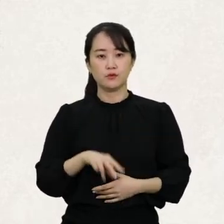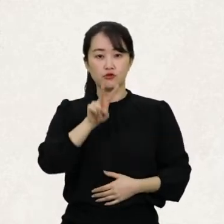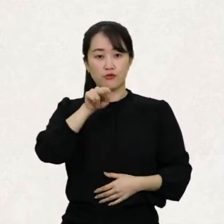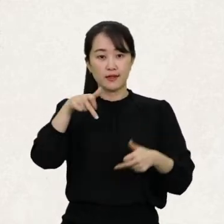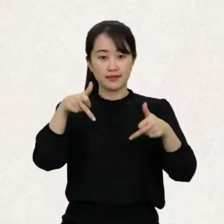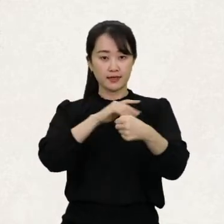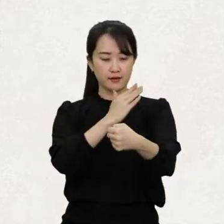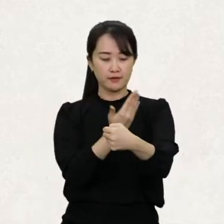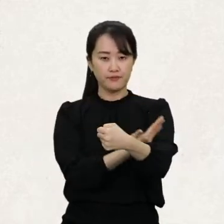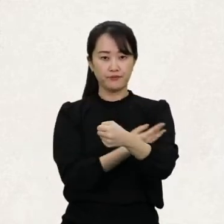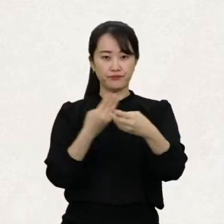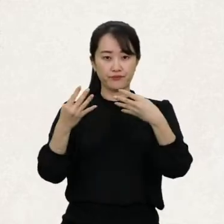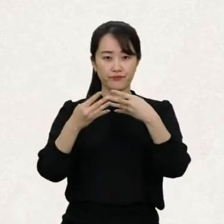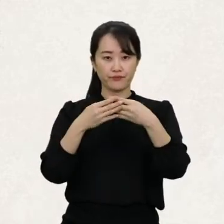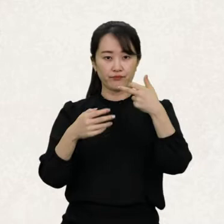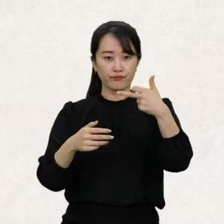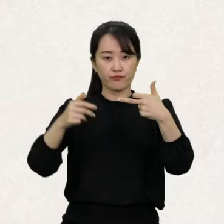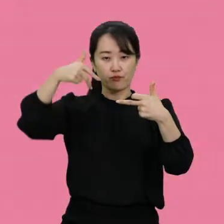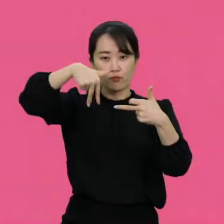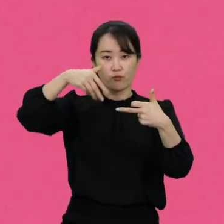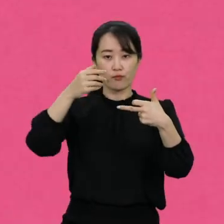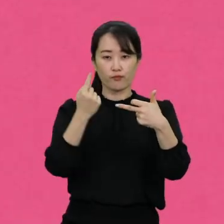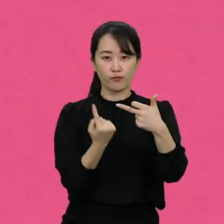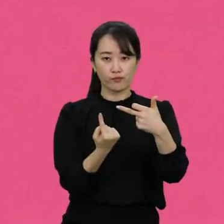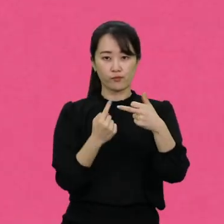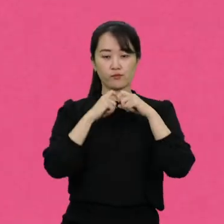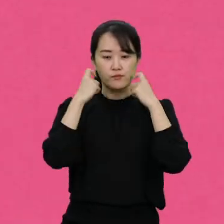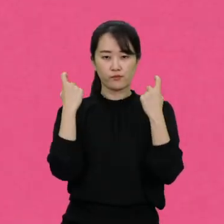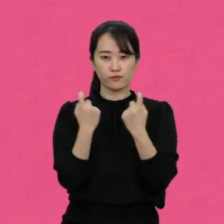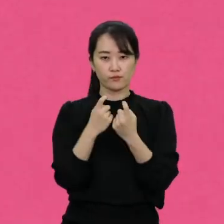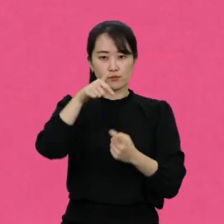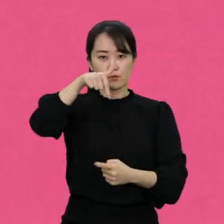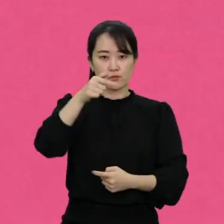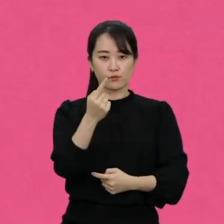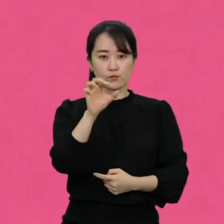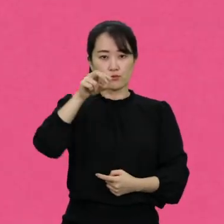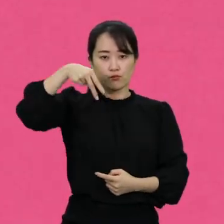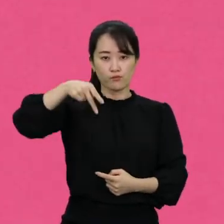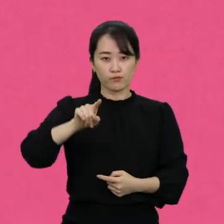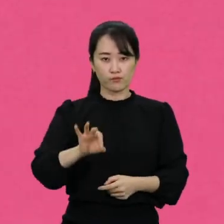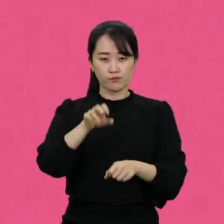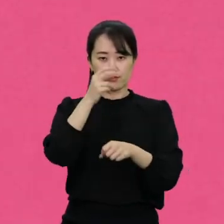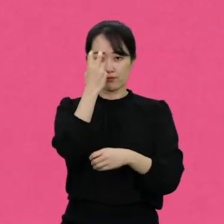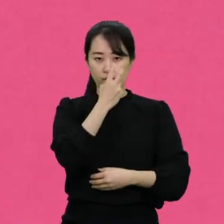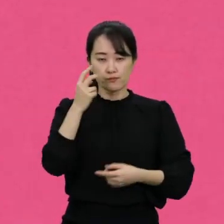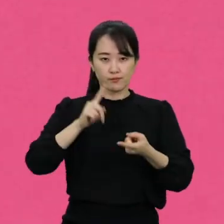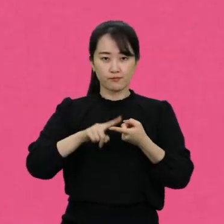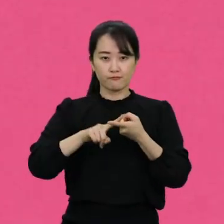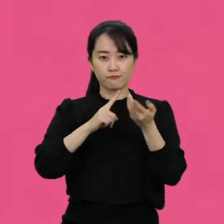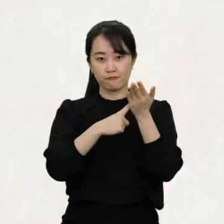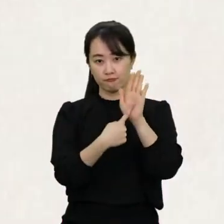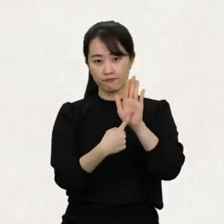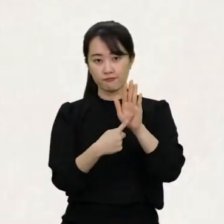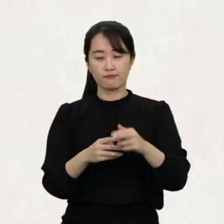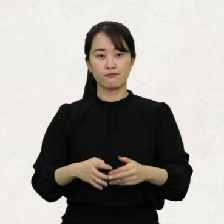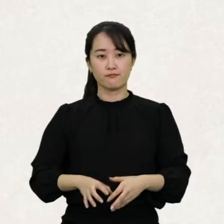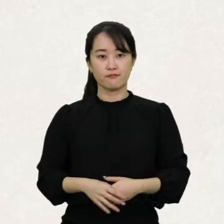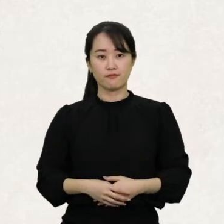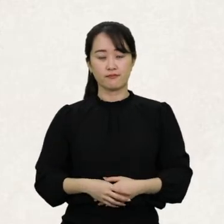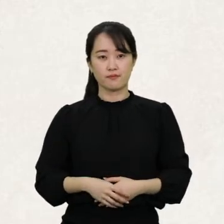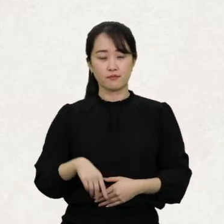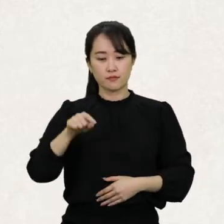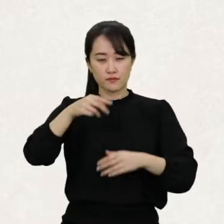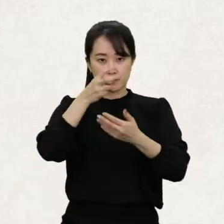유엔 장애인 권리 협약 제17조에서는 개인의 고유성 보호에 대해 규정하고 있는데요. 이